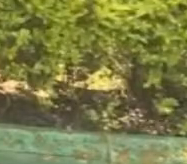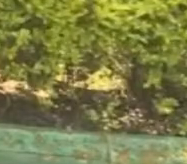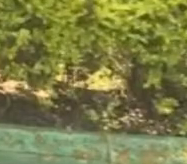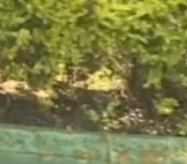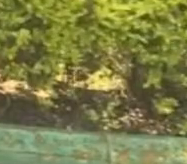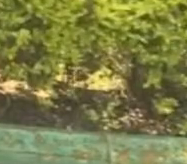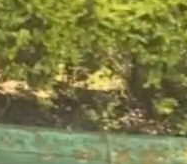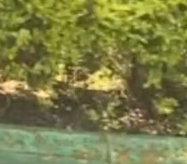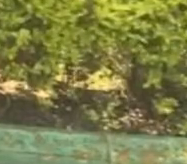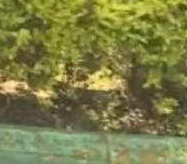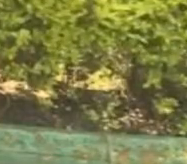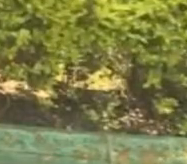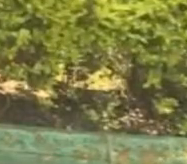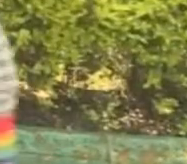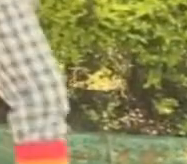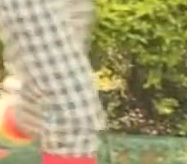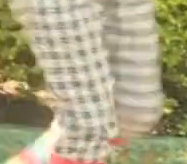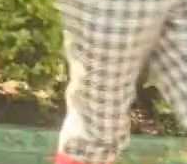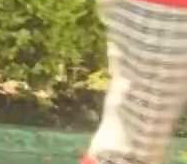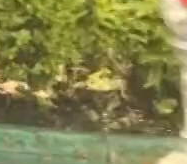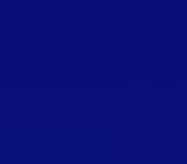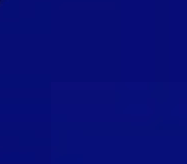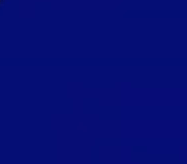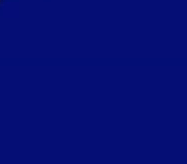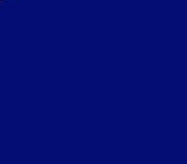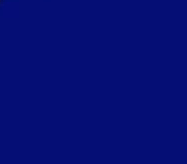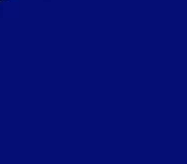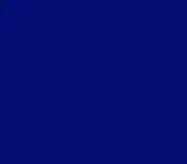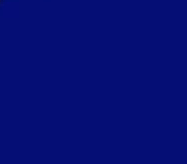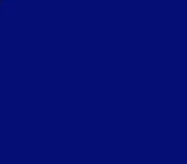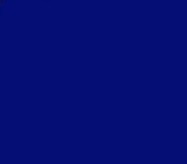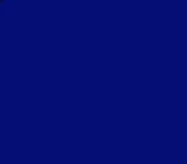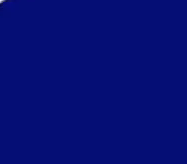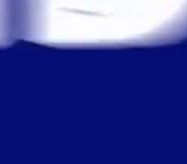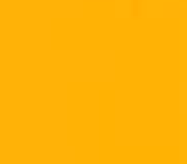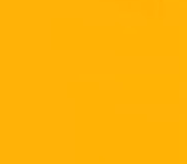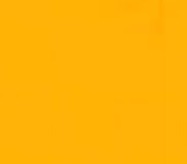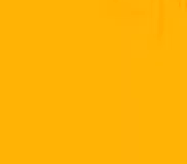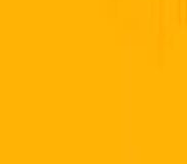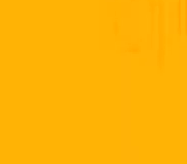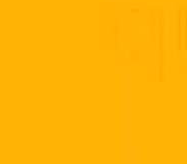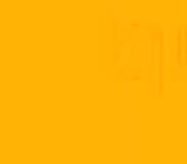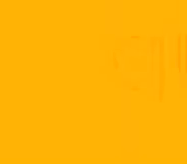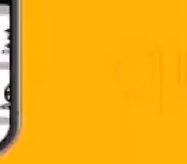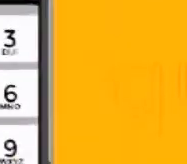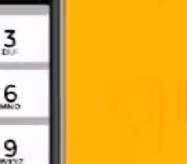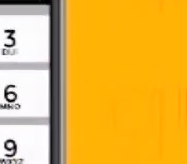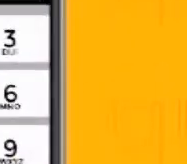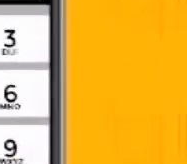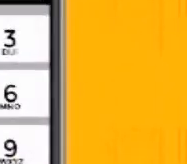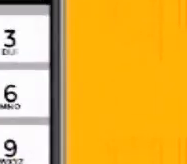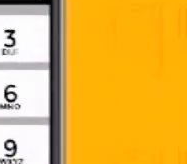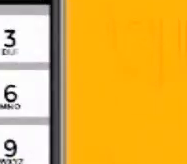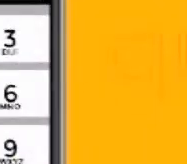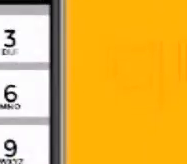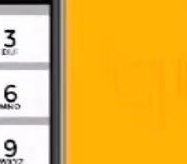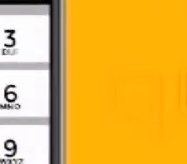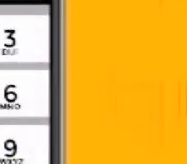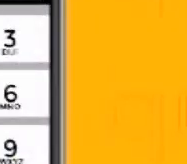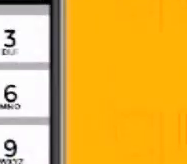ndio? Twende tushughulikie wengine. Asanteni sana. Jiunga na QuickBid ni rahisi. Enda kwenye M-Pesa, bonyeza paybill, kisha weka business